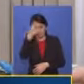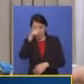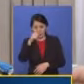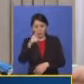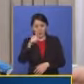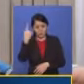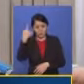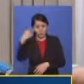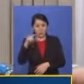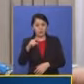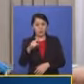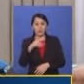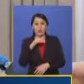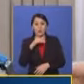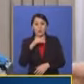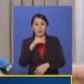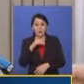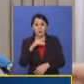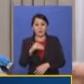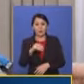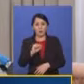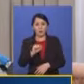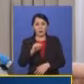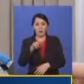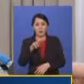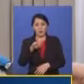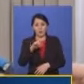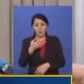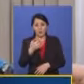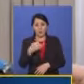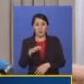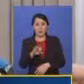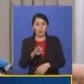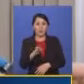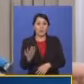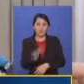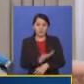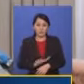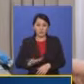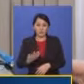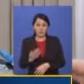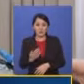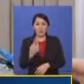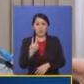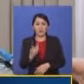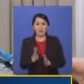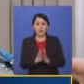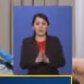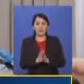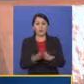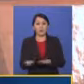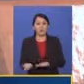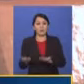белгілі фарабитанушы ғалым Жақыпбек Әлтаевтың осы әл-Фарабиге қатысты екі кітабы келіп